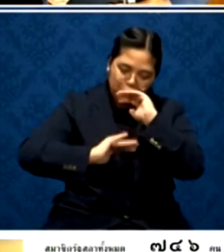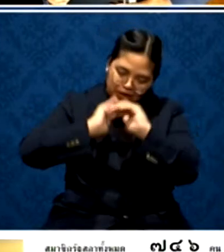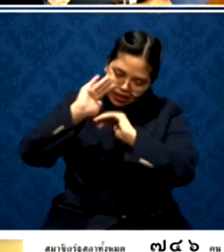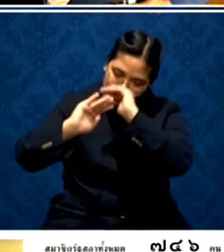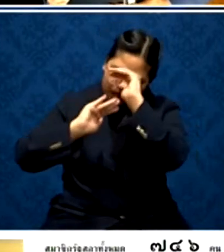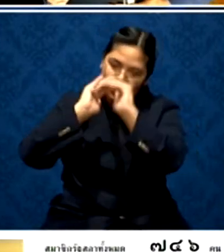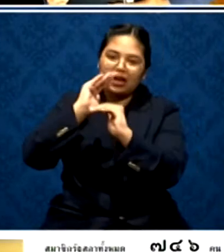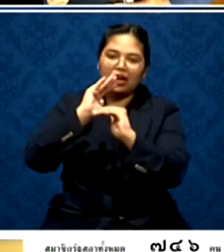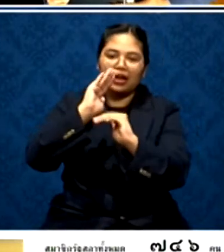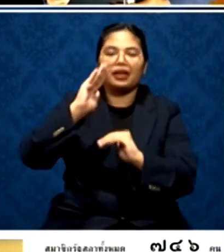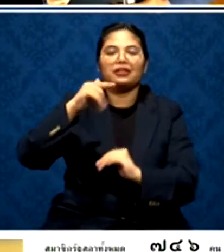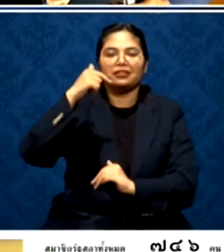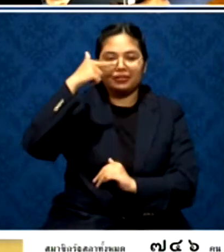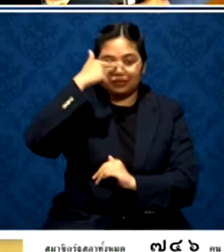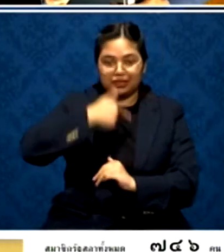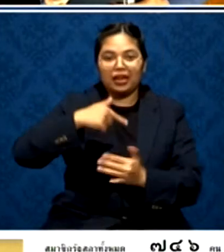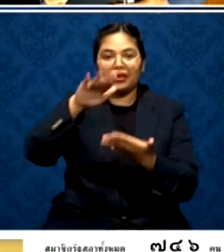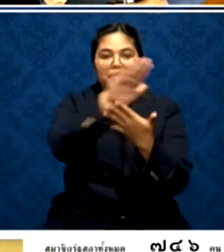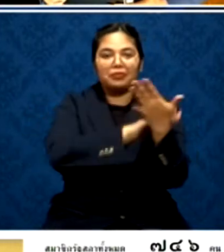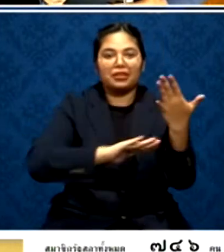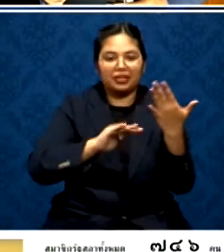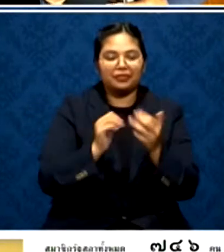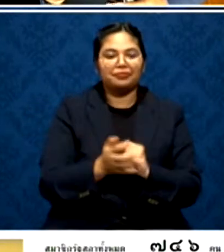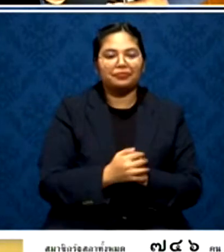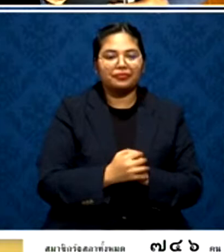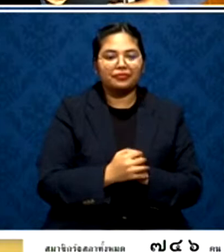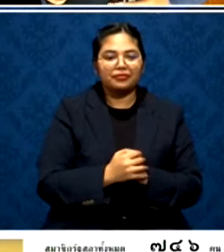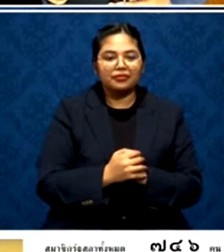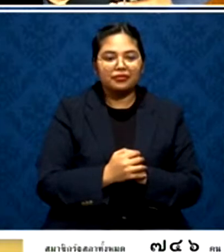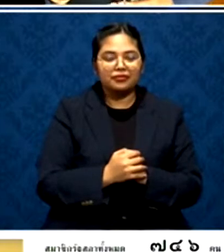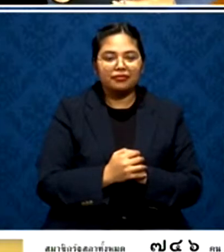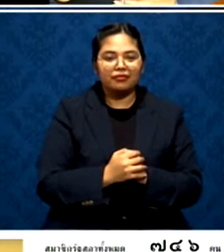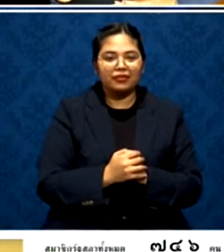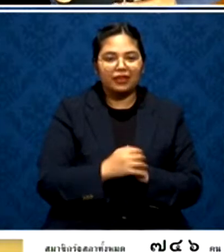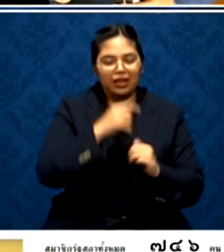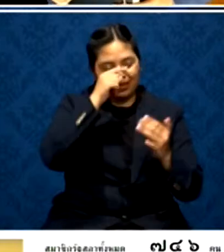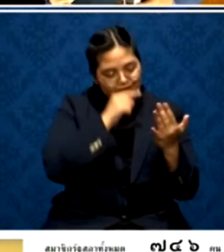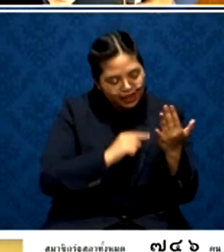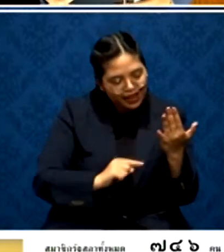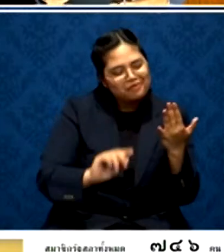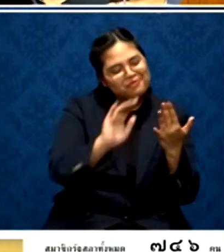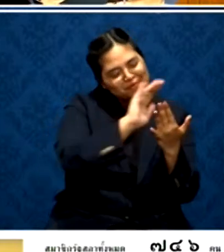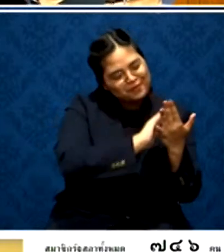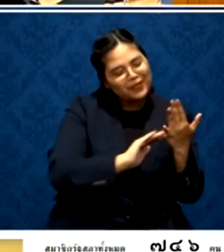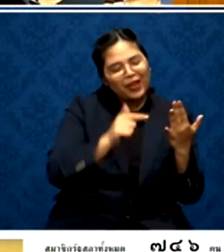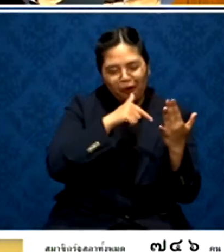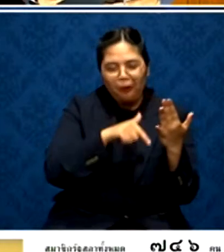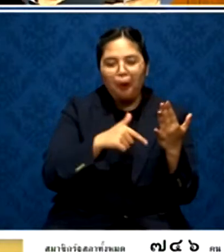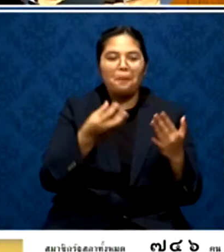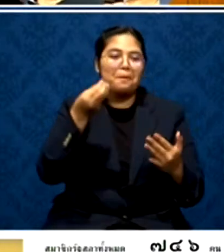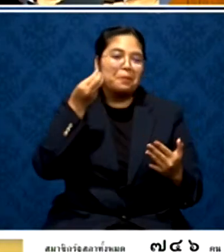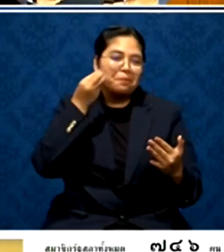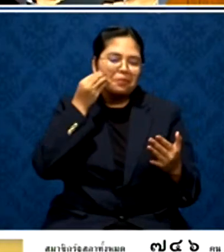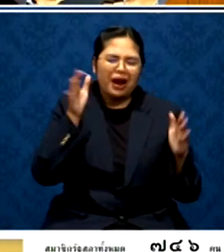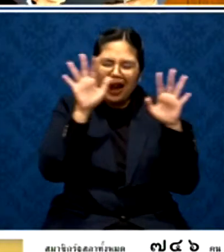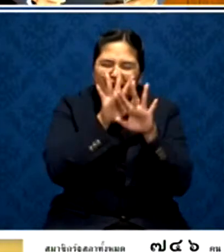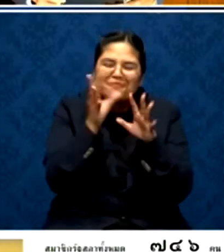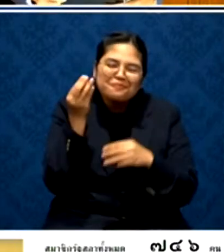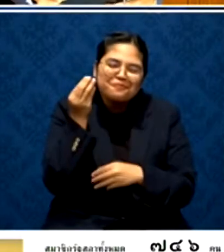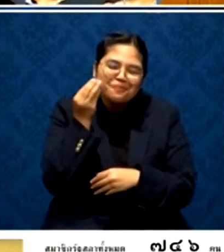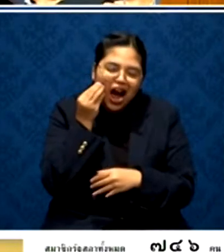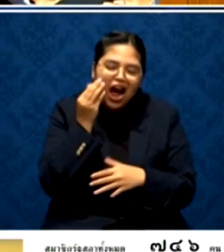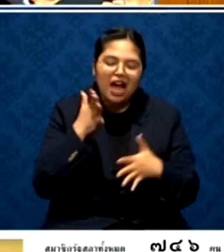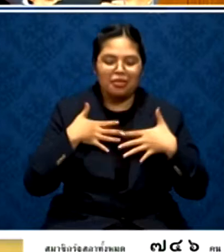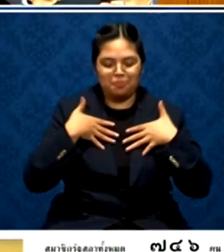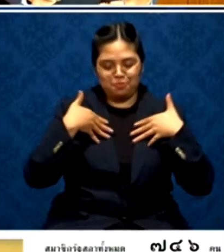ศร่วมกันและทำให้ประเทศไทยเป็นบ้านที่ทำให้ทุกคนรู้สึกปลอดภัยสบายก